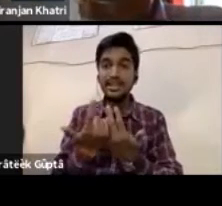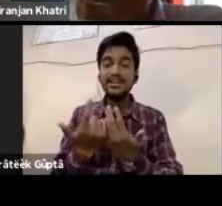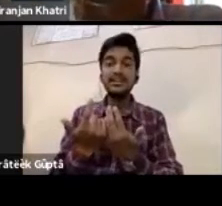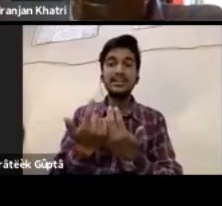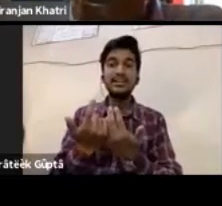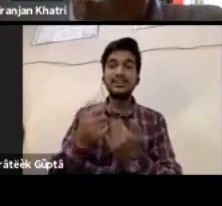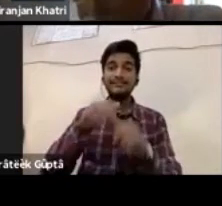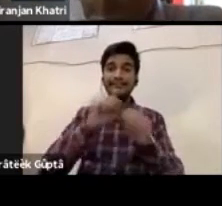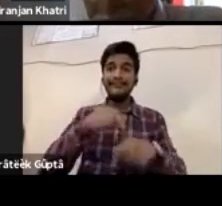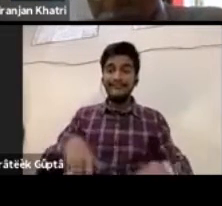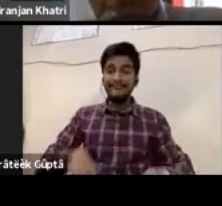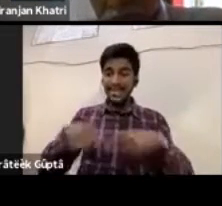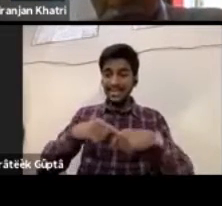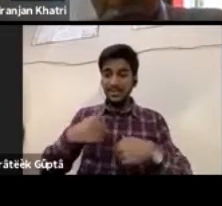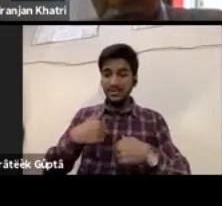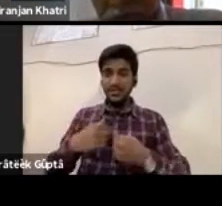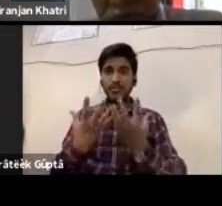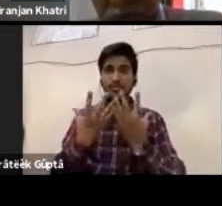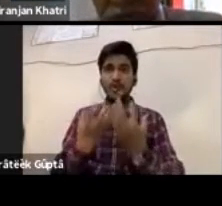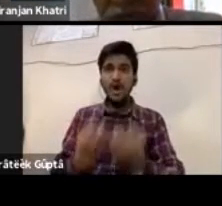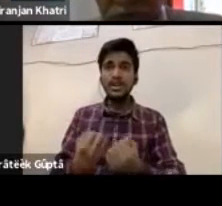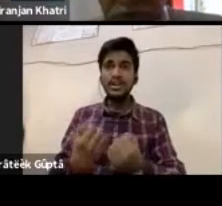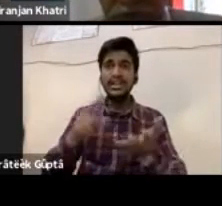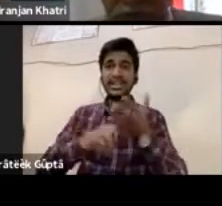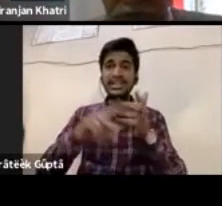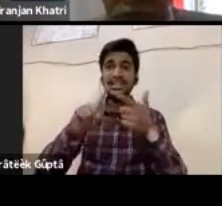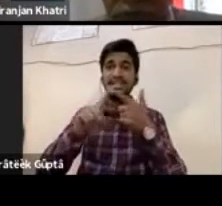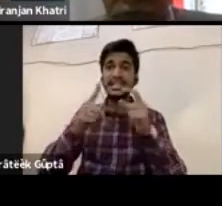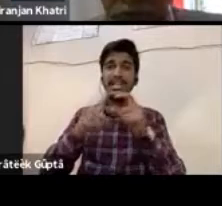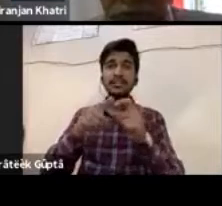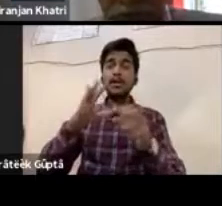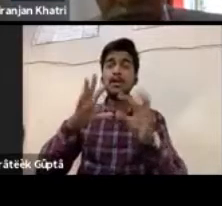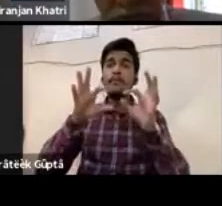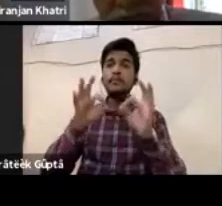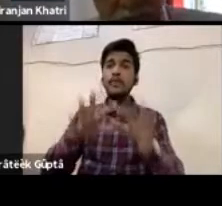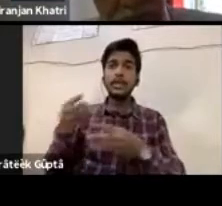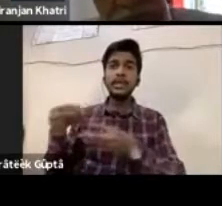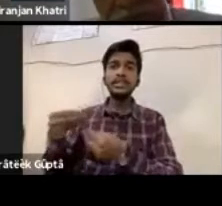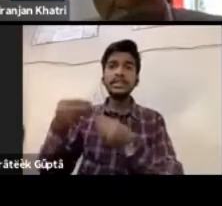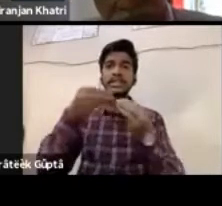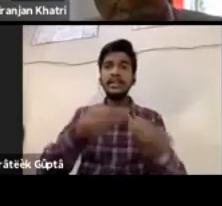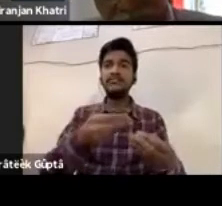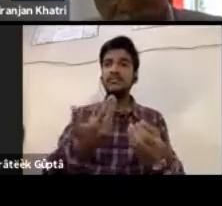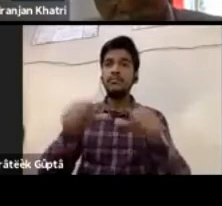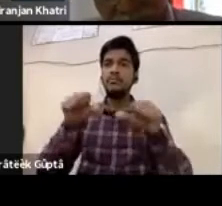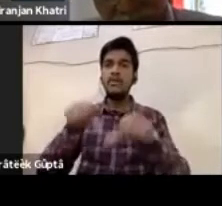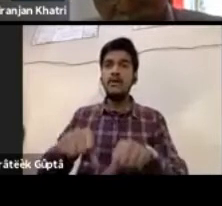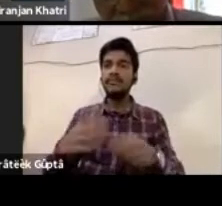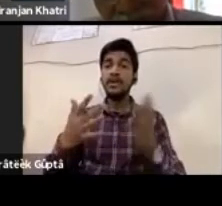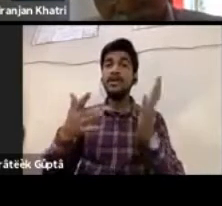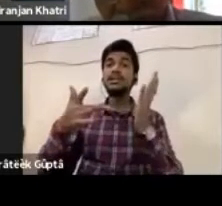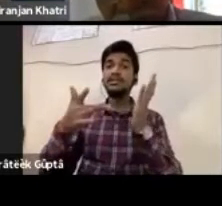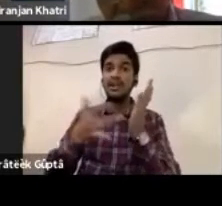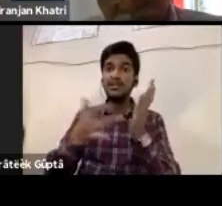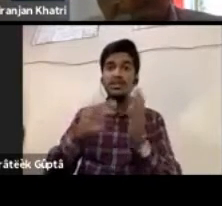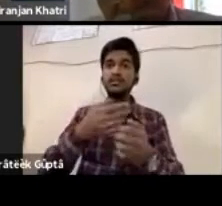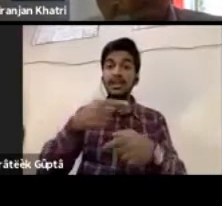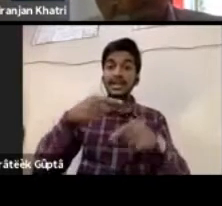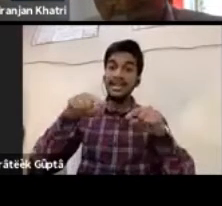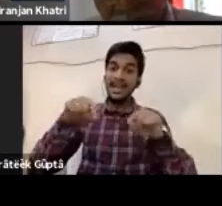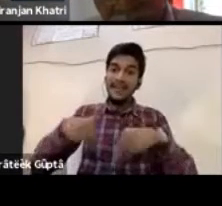उनकी नीड्स के बारे में कोई ऐसा अवेलेबल लिटरेचर ही नहीं है जो वो खुद पढ़ सकें और वो खुद समझ सकें कितनी चीजों